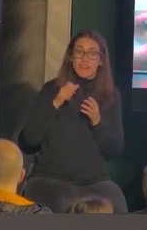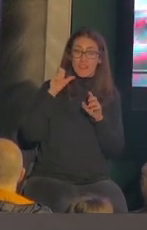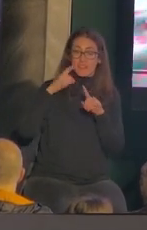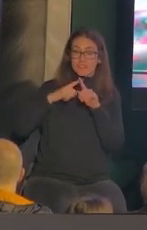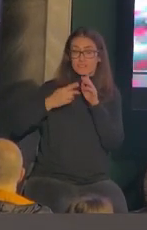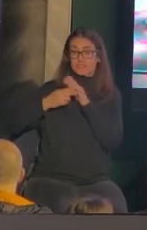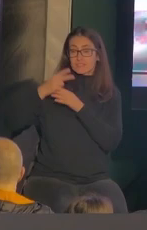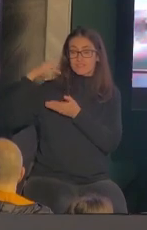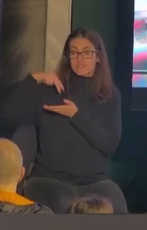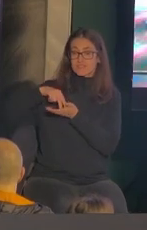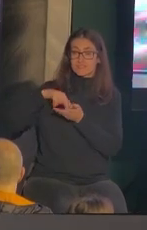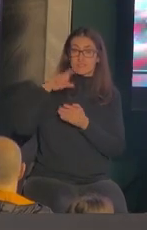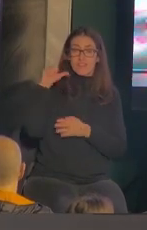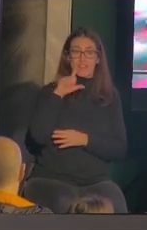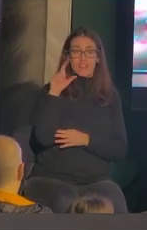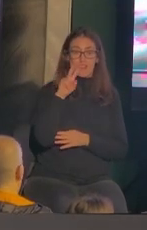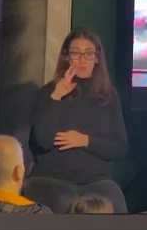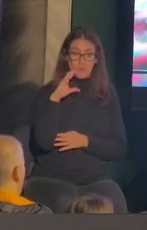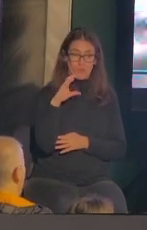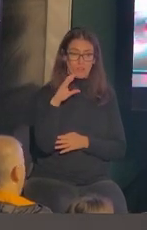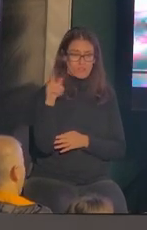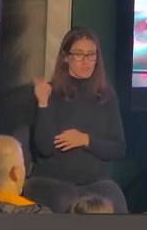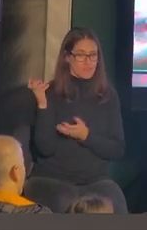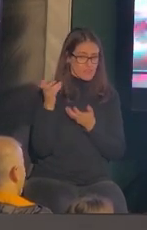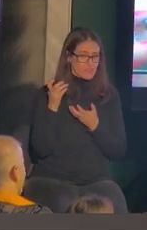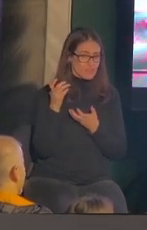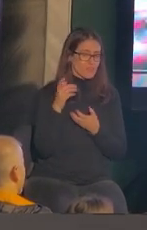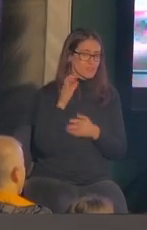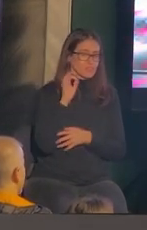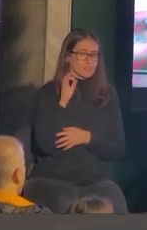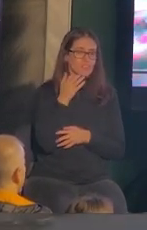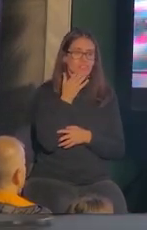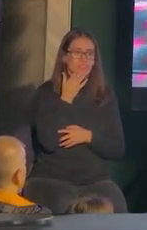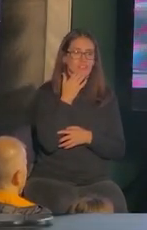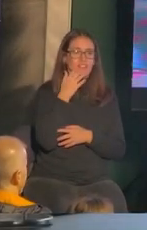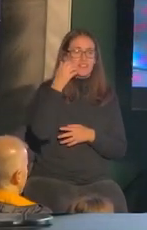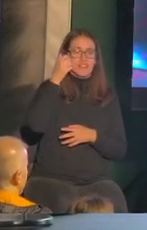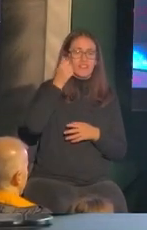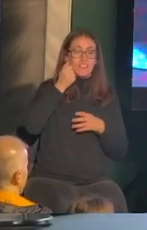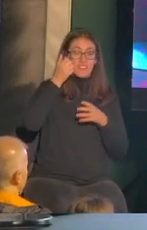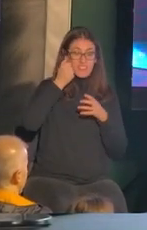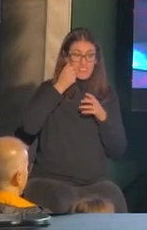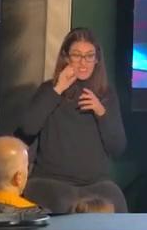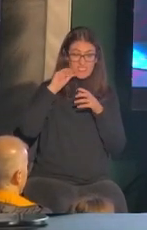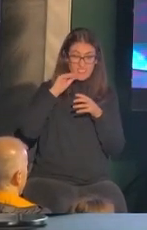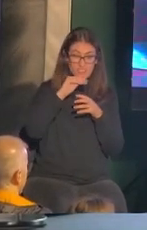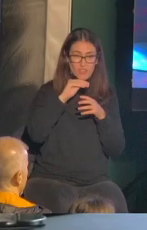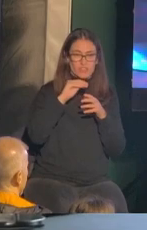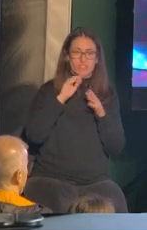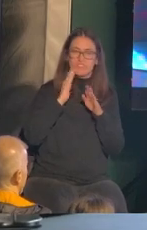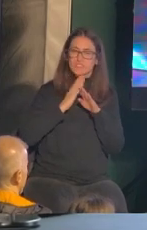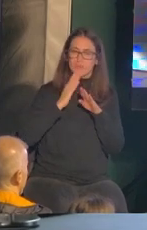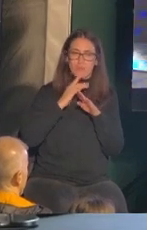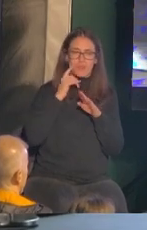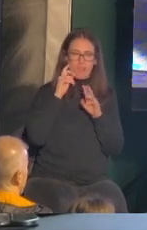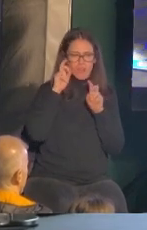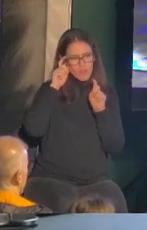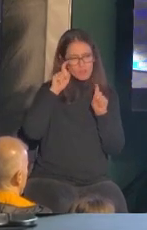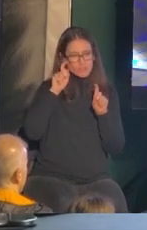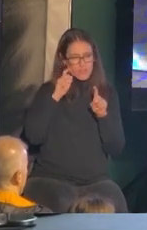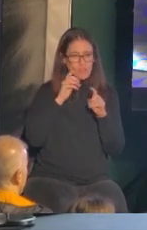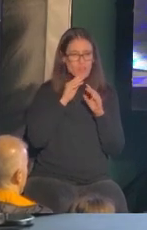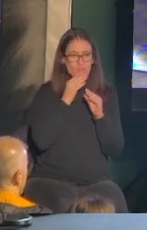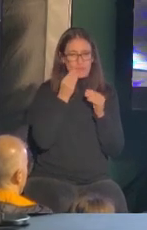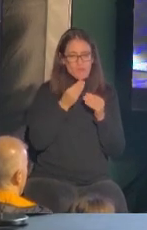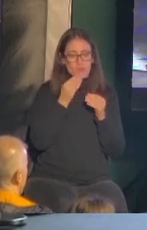Gràcies. Cuidado, no et cremis. La part de, del cítric sempre és molt millor que la ratllem directament sobre la barreja